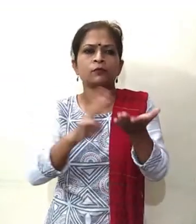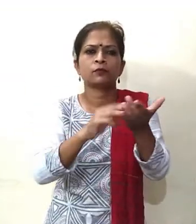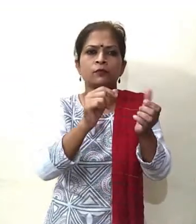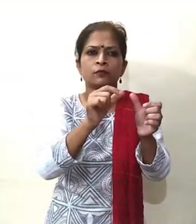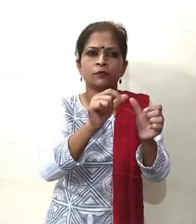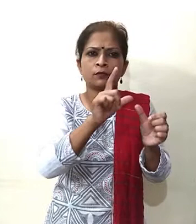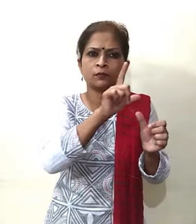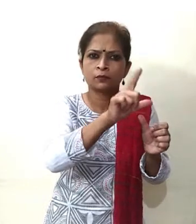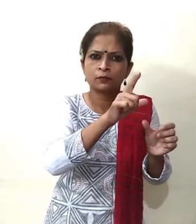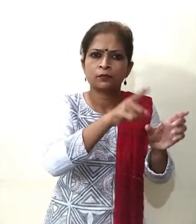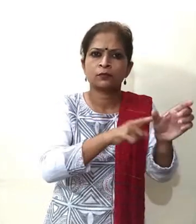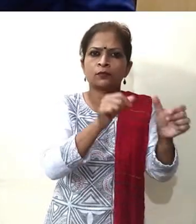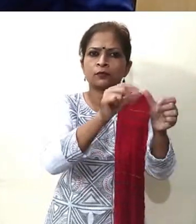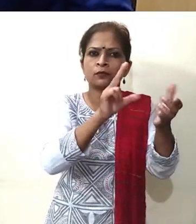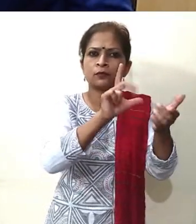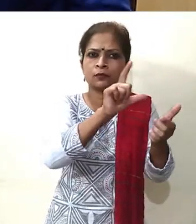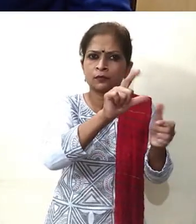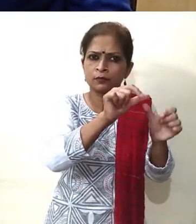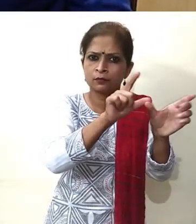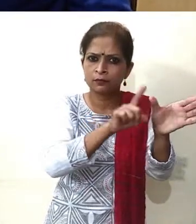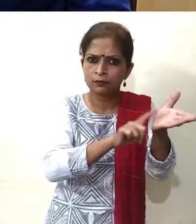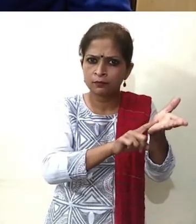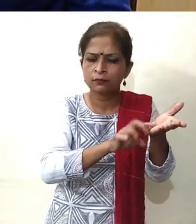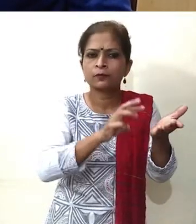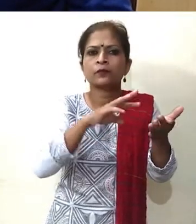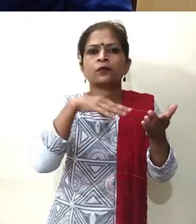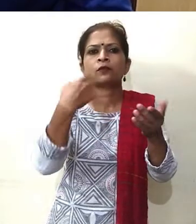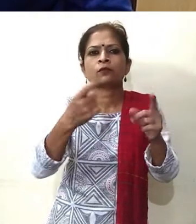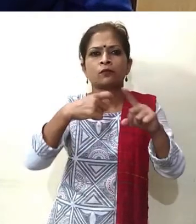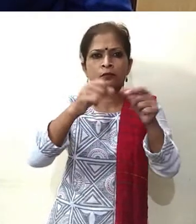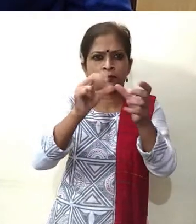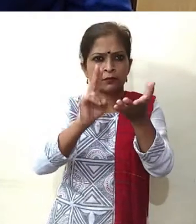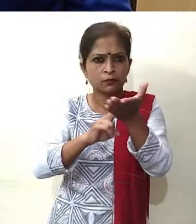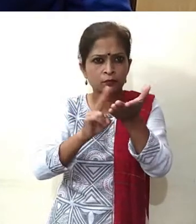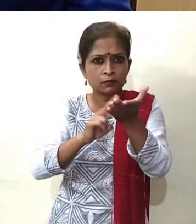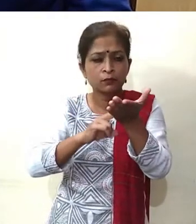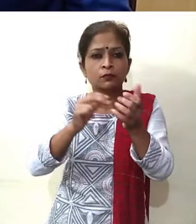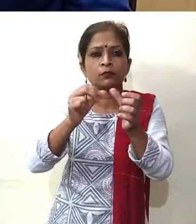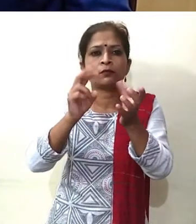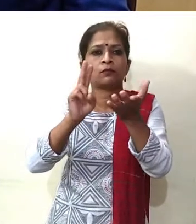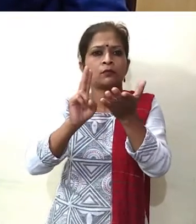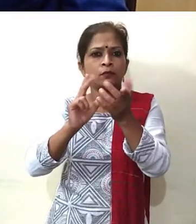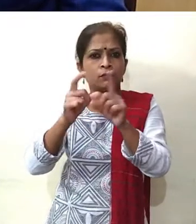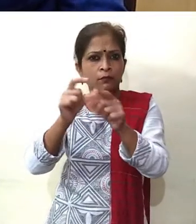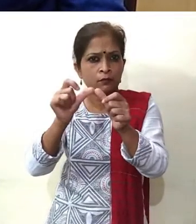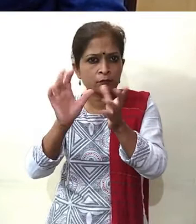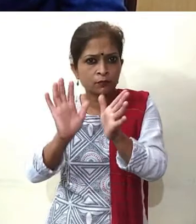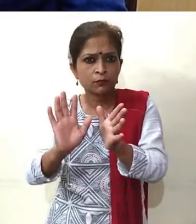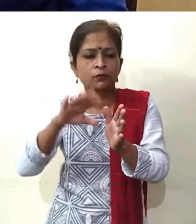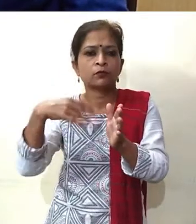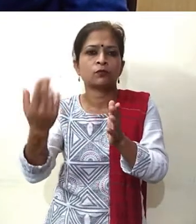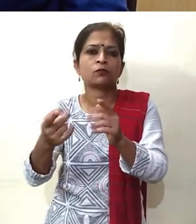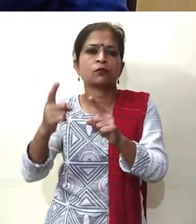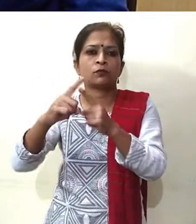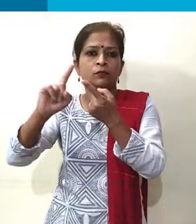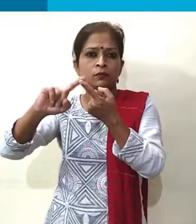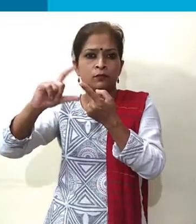है, कन्नड़ में भी है, सिर्फ तमिल में नहीं है। वजह इसका मैं बता देता हूं आपको। ऐसा बोला था कि